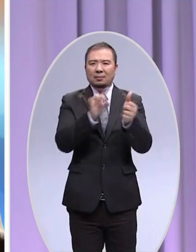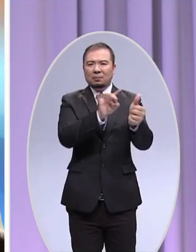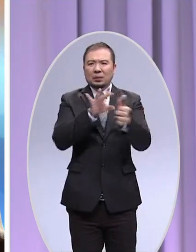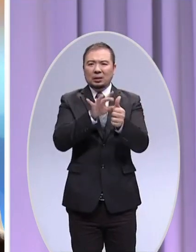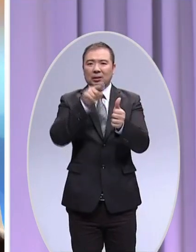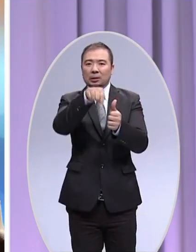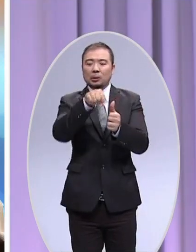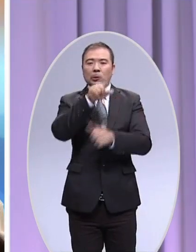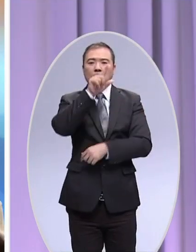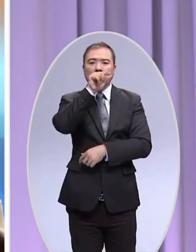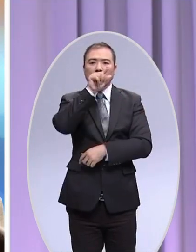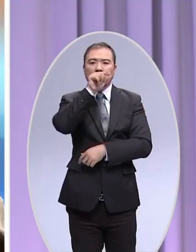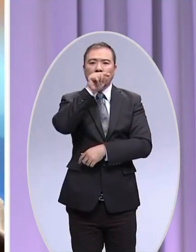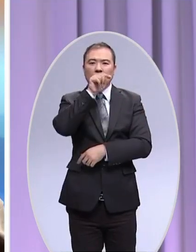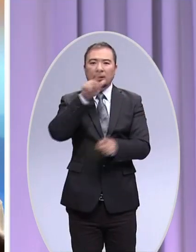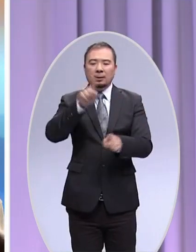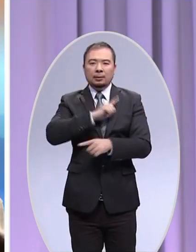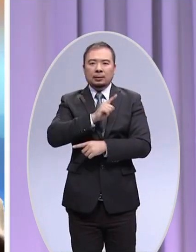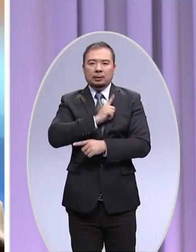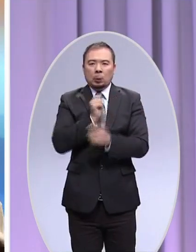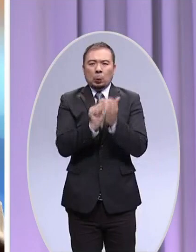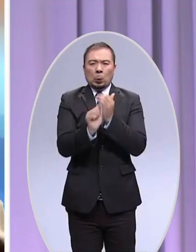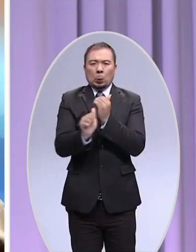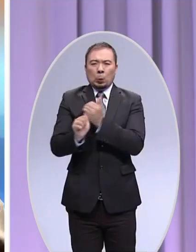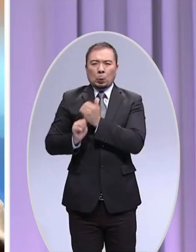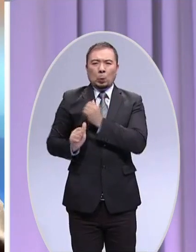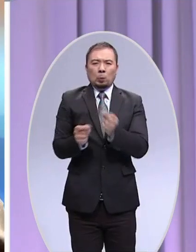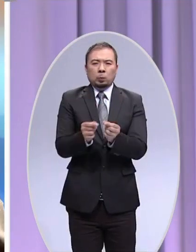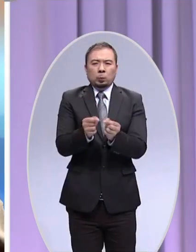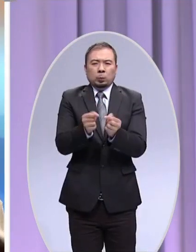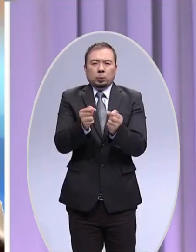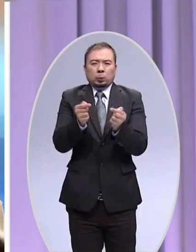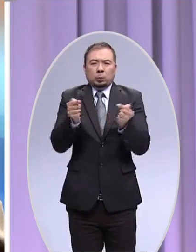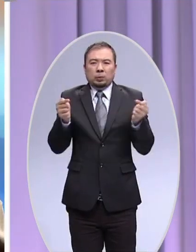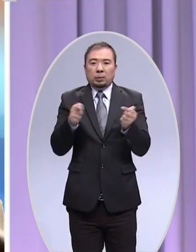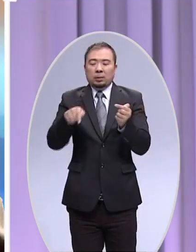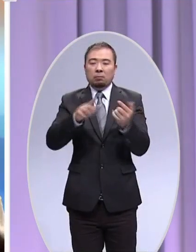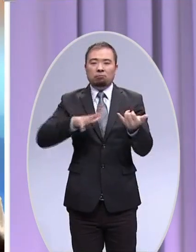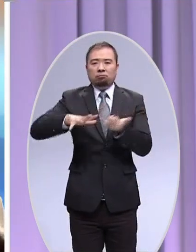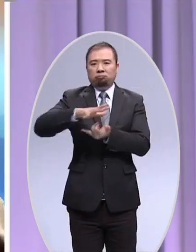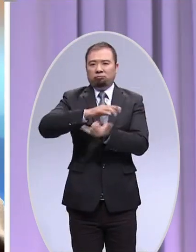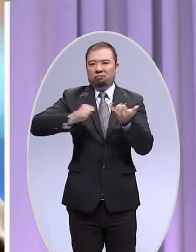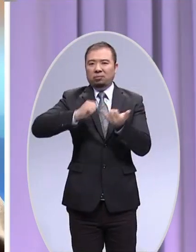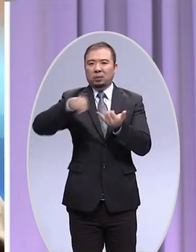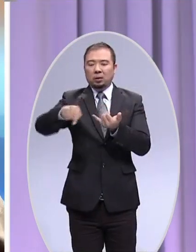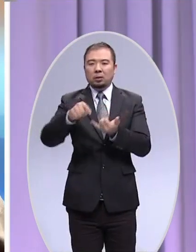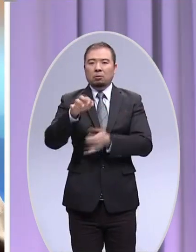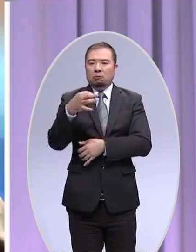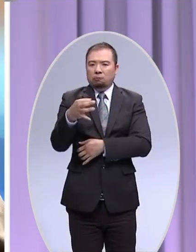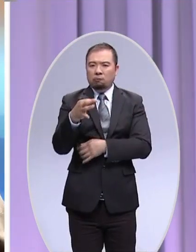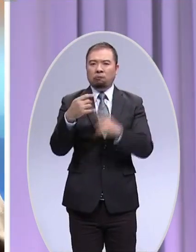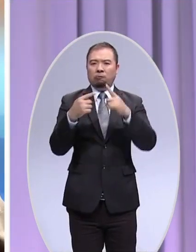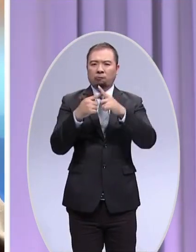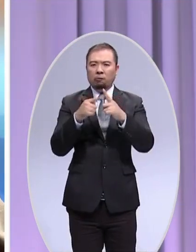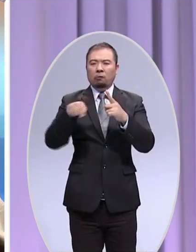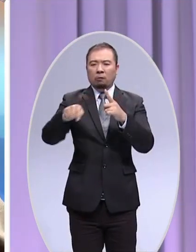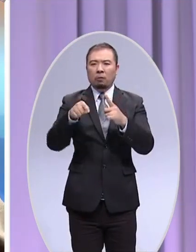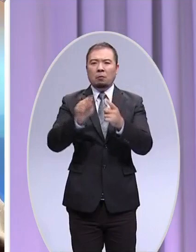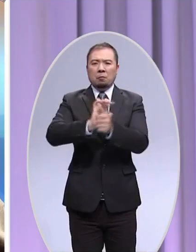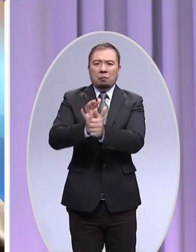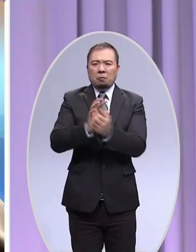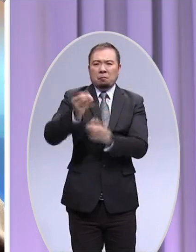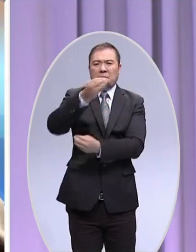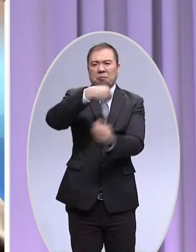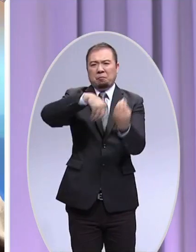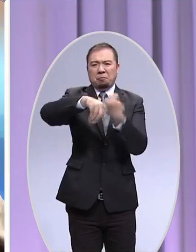不是只有我们这些非民进党的对这个新潮流系侧目，连他们自己党内的人对于民